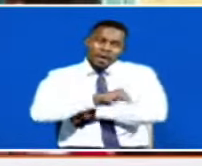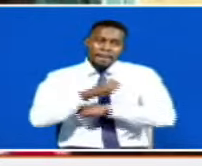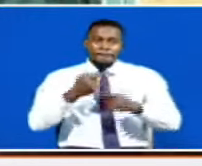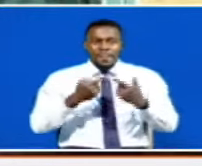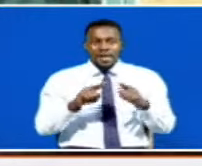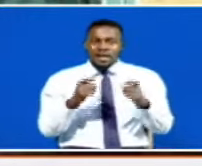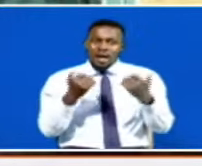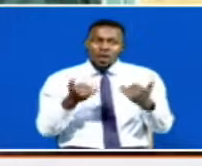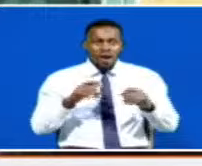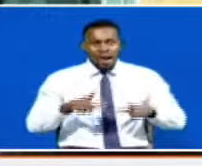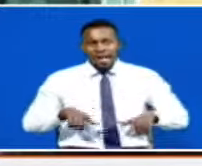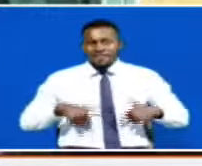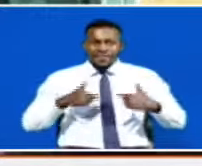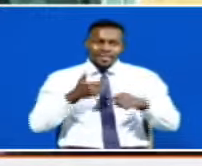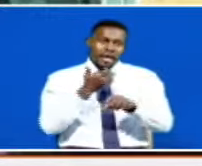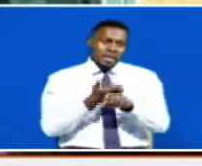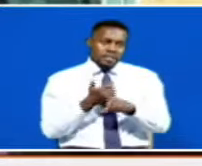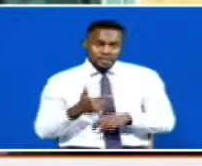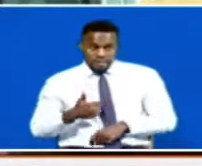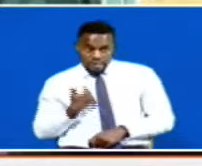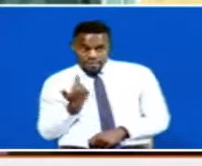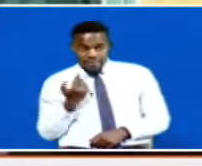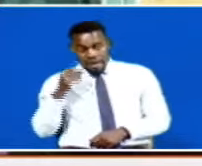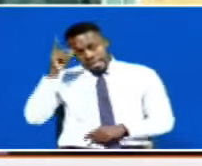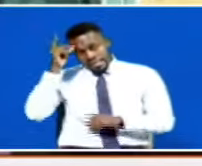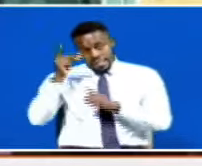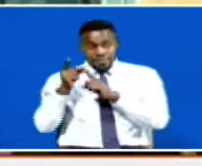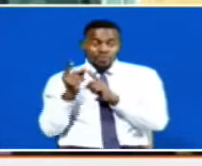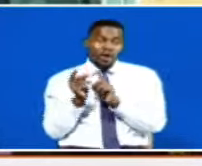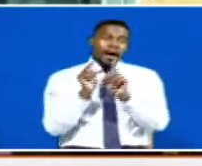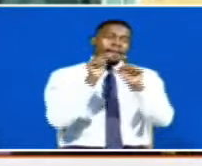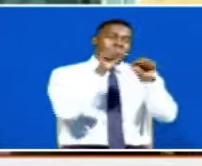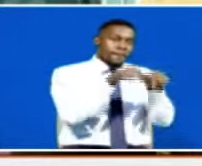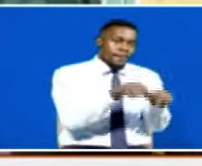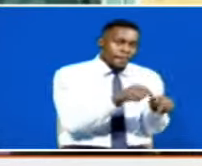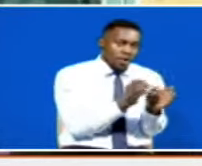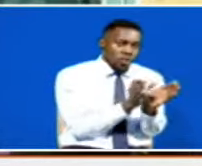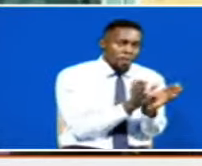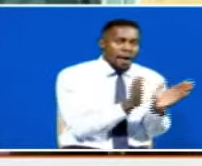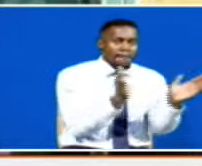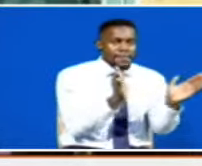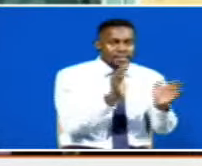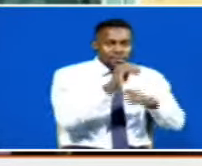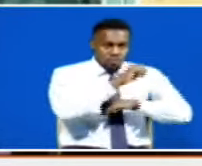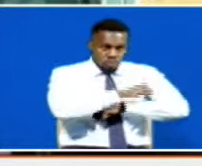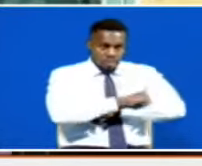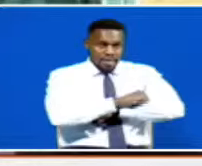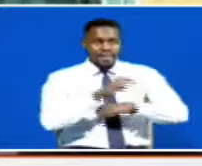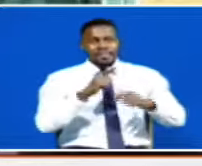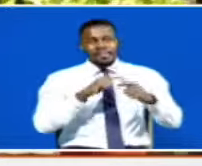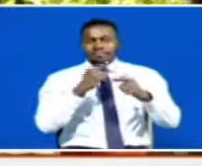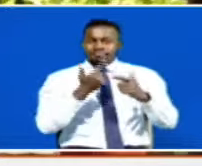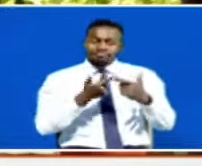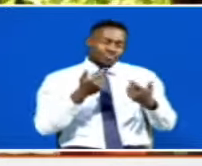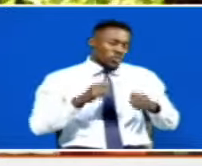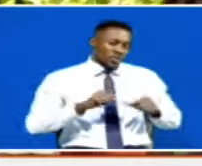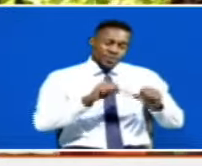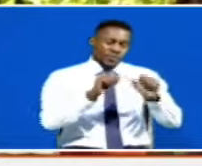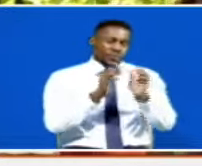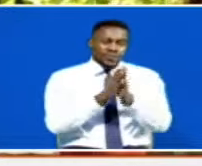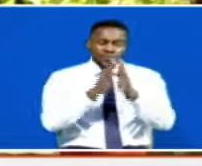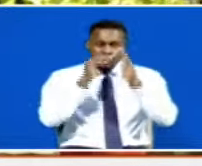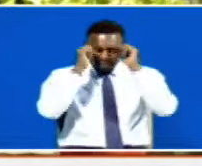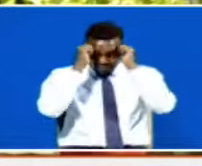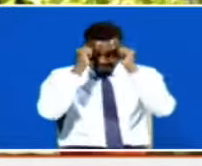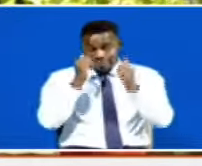nimekuja kumtafutia hii shule ya public, ndio at least asome bila tatizo yoyote. Gharama ya maisha